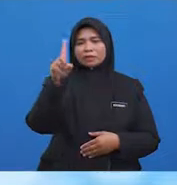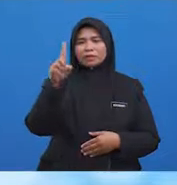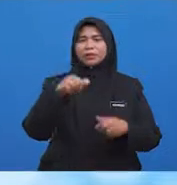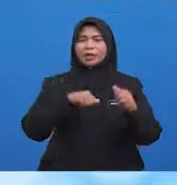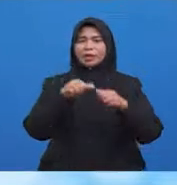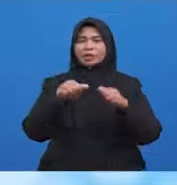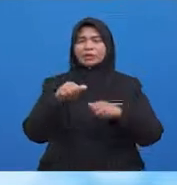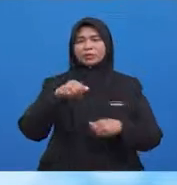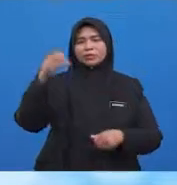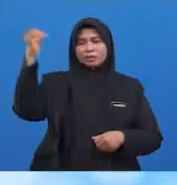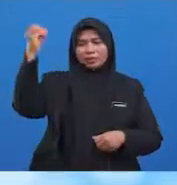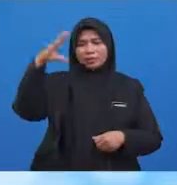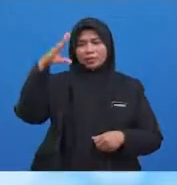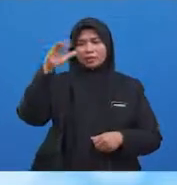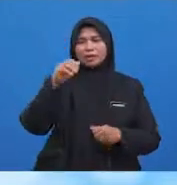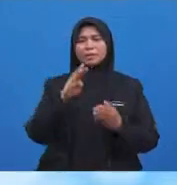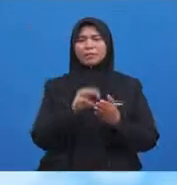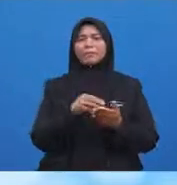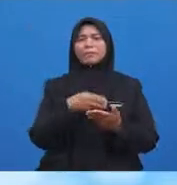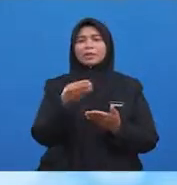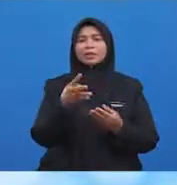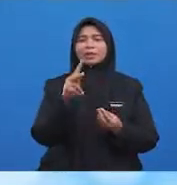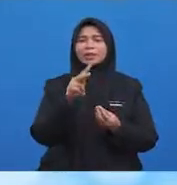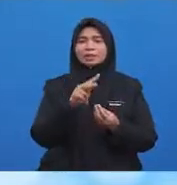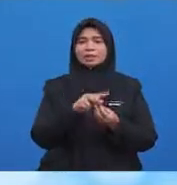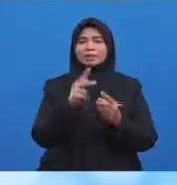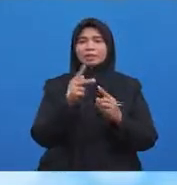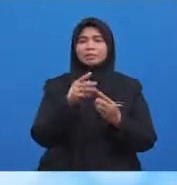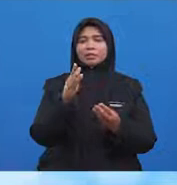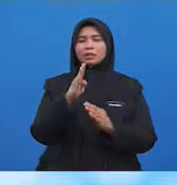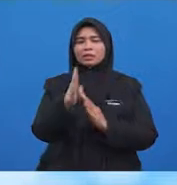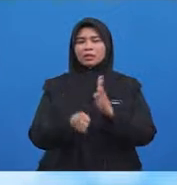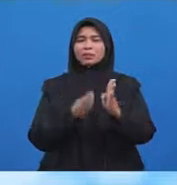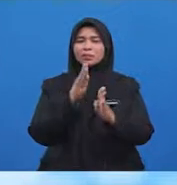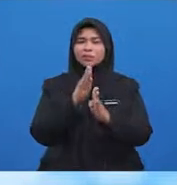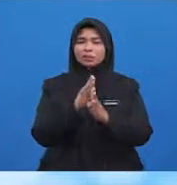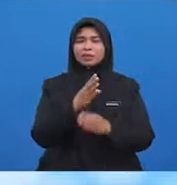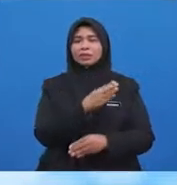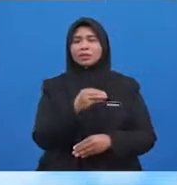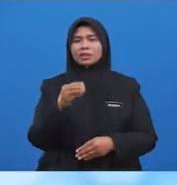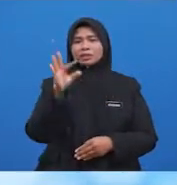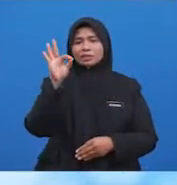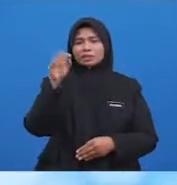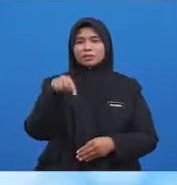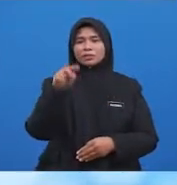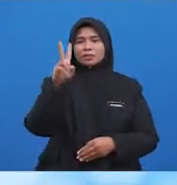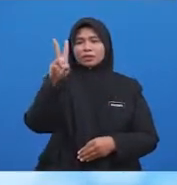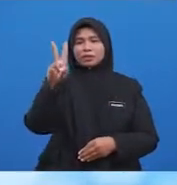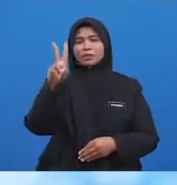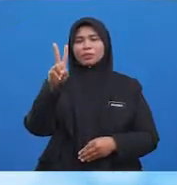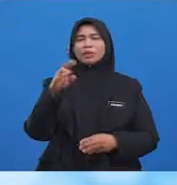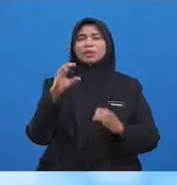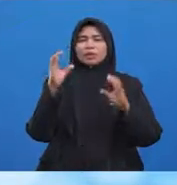equity matahari yang memberi kesan kepada bumi dan 90-an dua